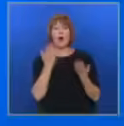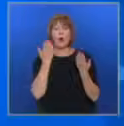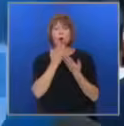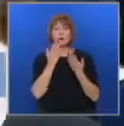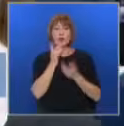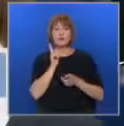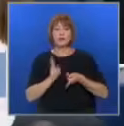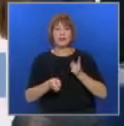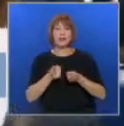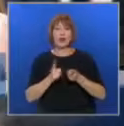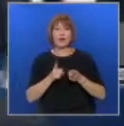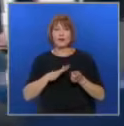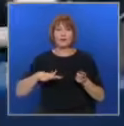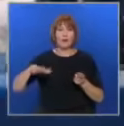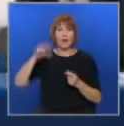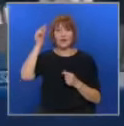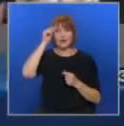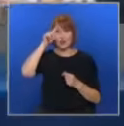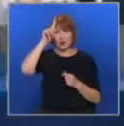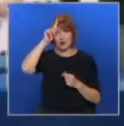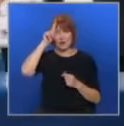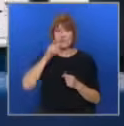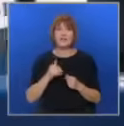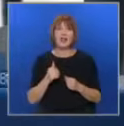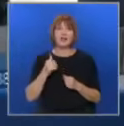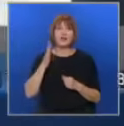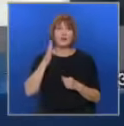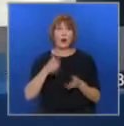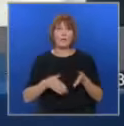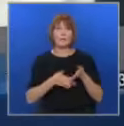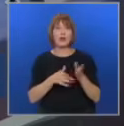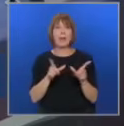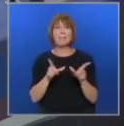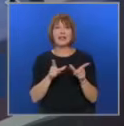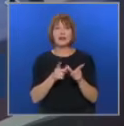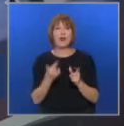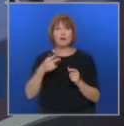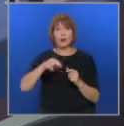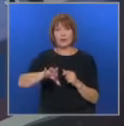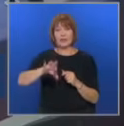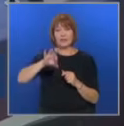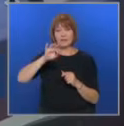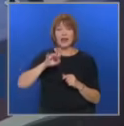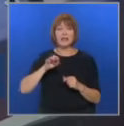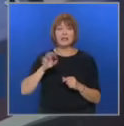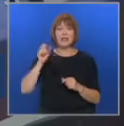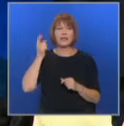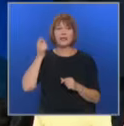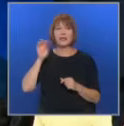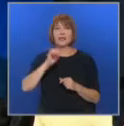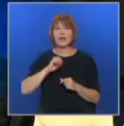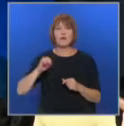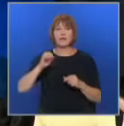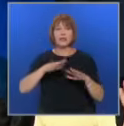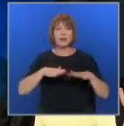над София. С рекордно висока подкрепа Роберта Мецола беше преизбрана за председател на Европейския парламент.